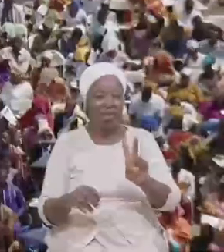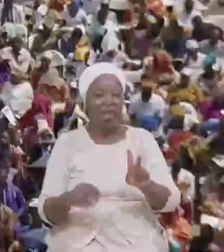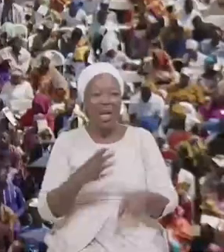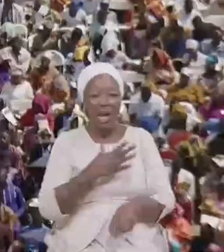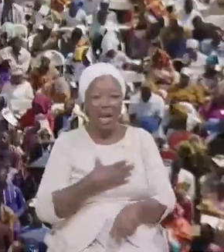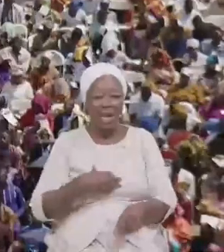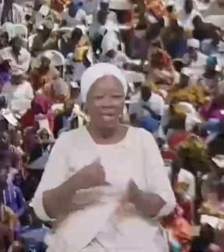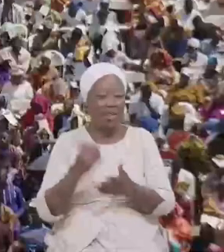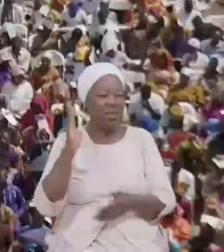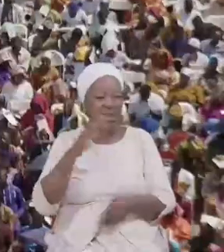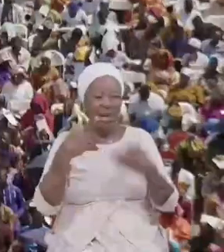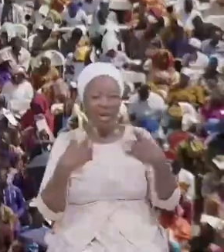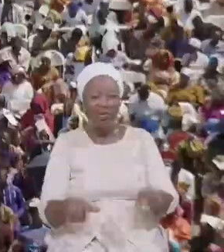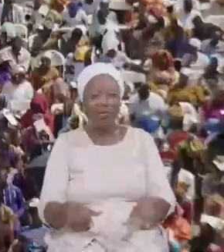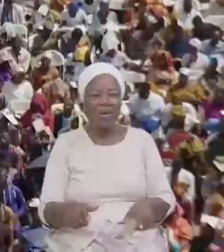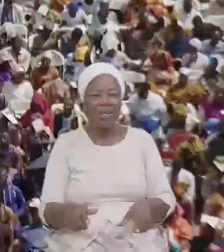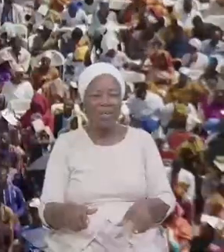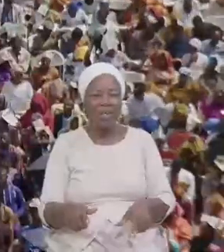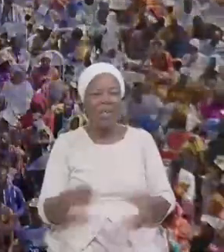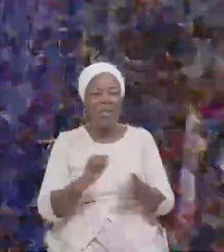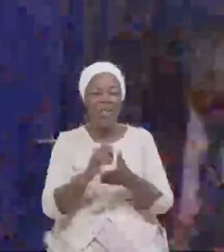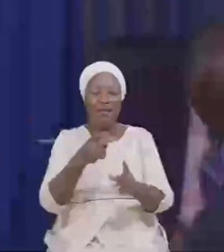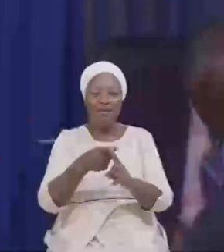lune et à chaque sabbat,